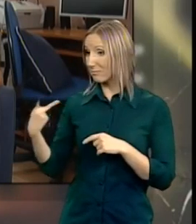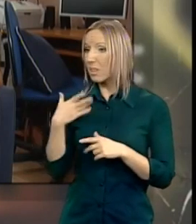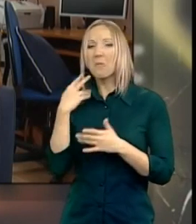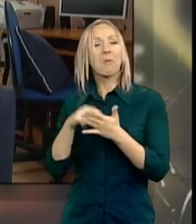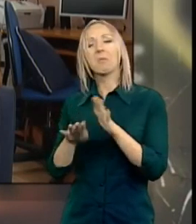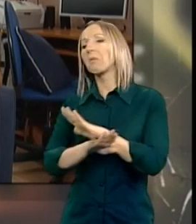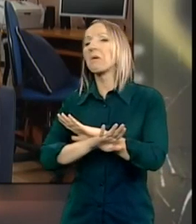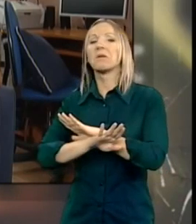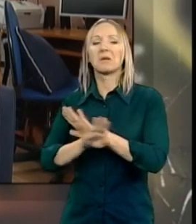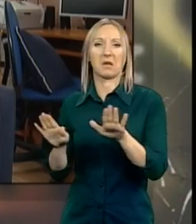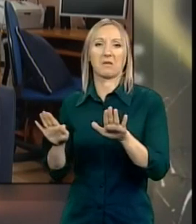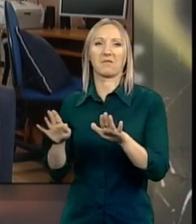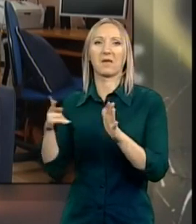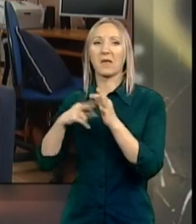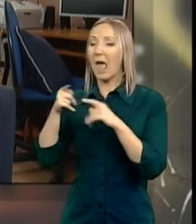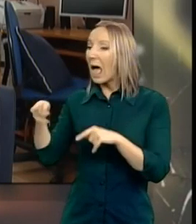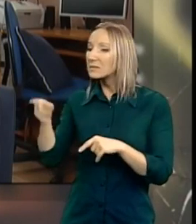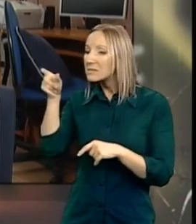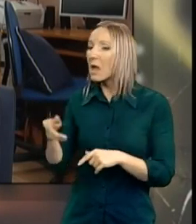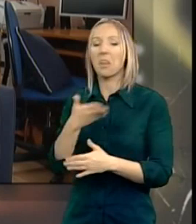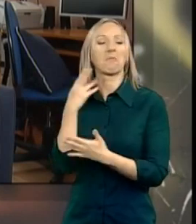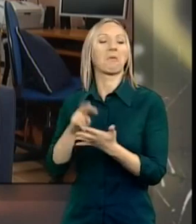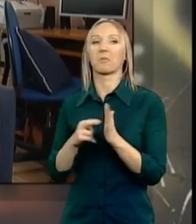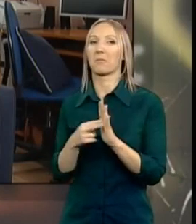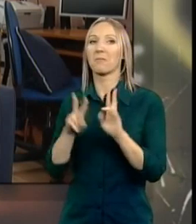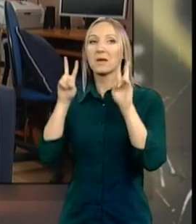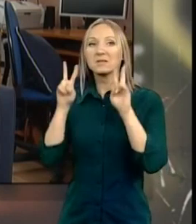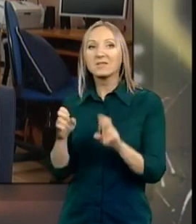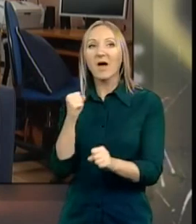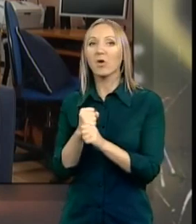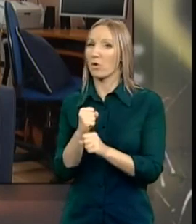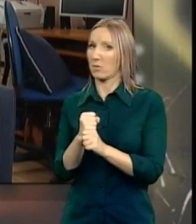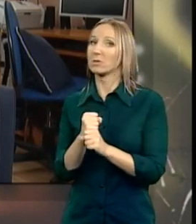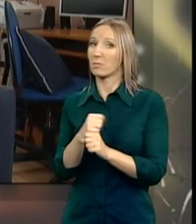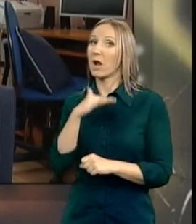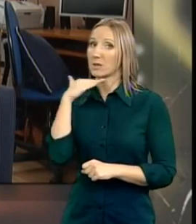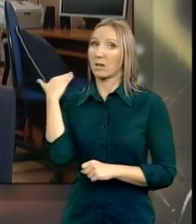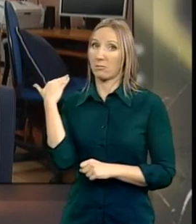Mislim, Nace nema problema, zato što je ovaj, stvarno urađeno jako puno.